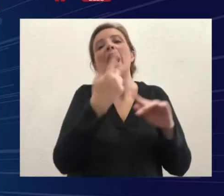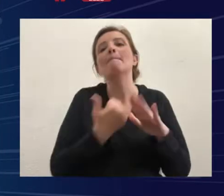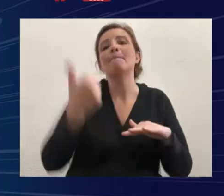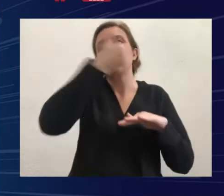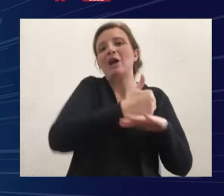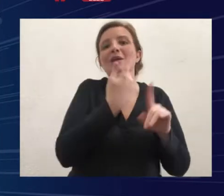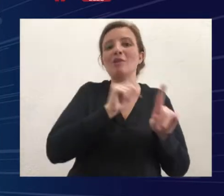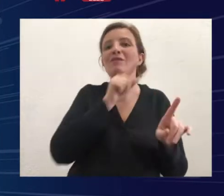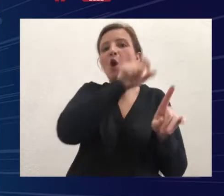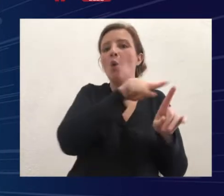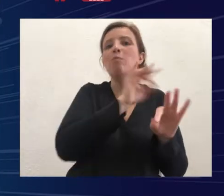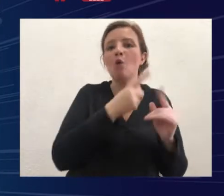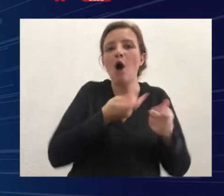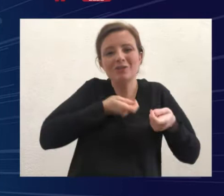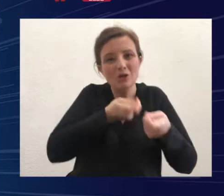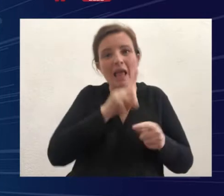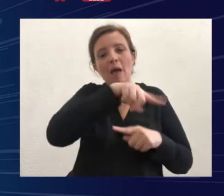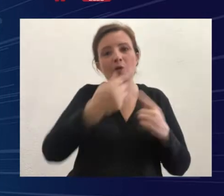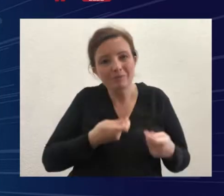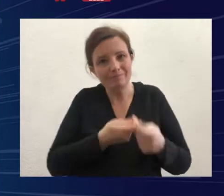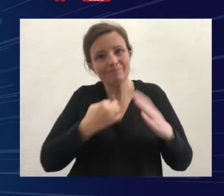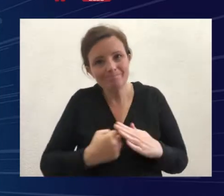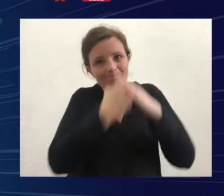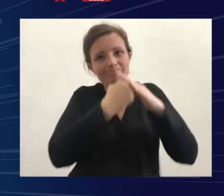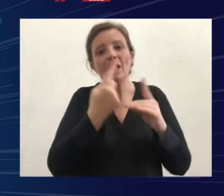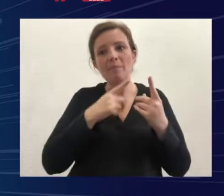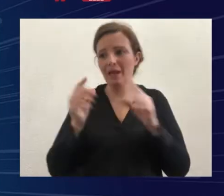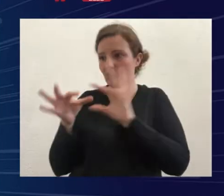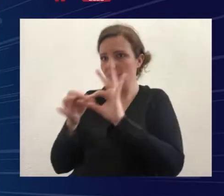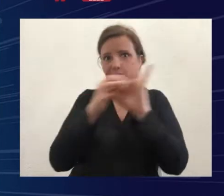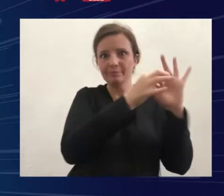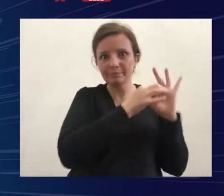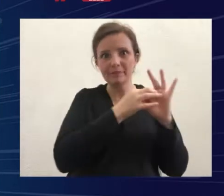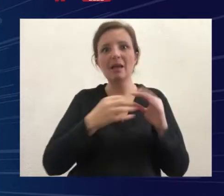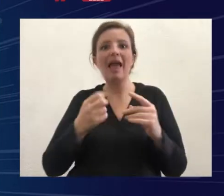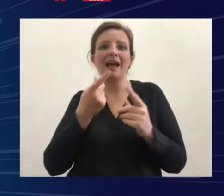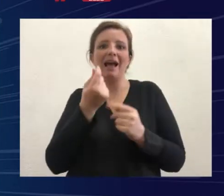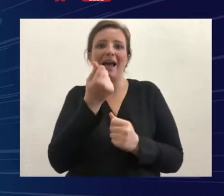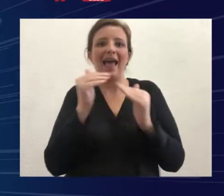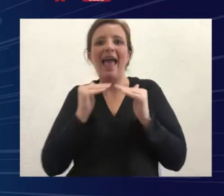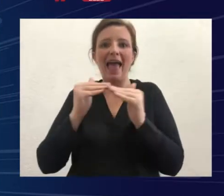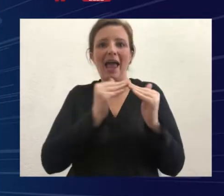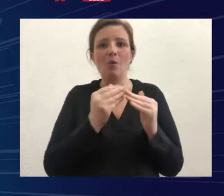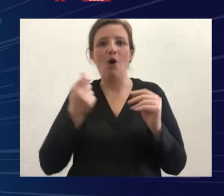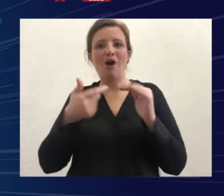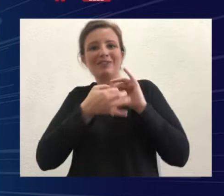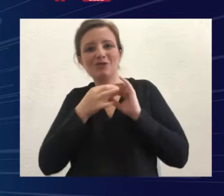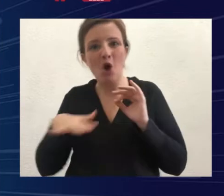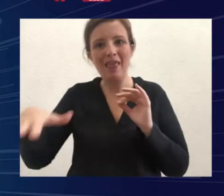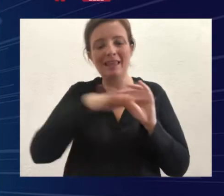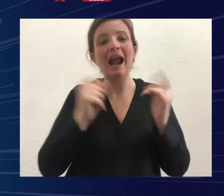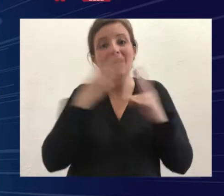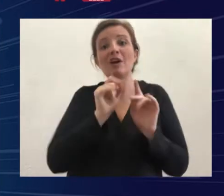è colui che può sostenere e promuovere la filiera equa e solidale. Infatti, grazie alle sue scelte di acquisto,